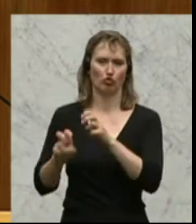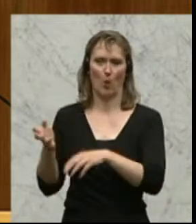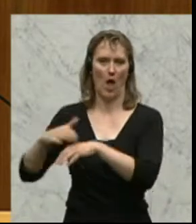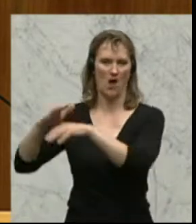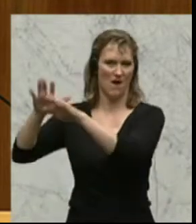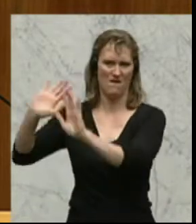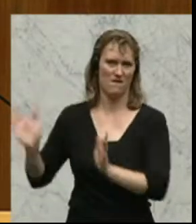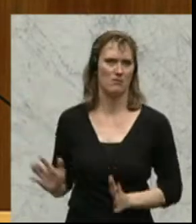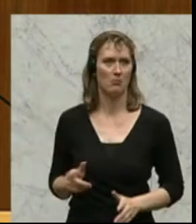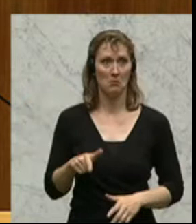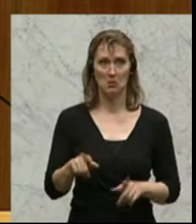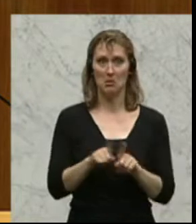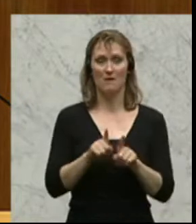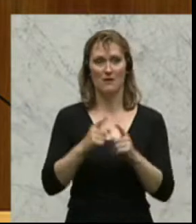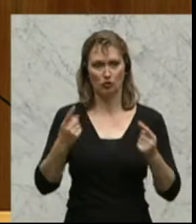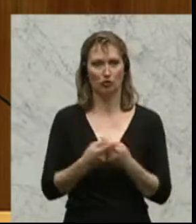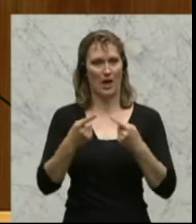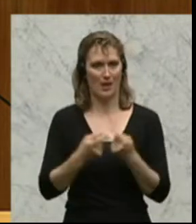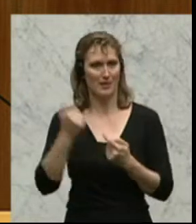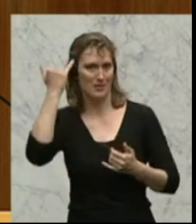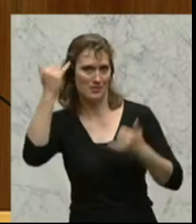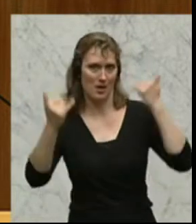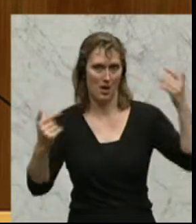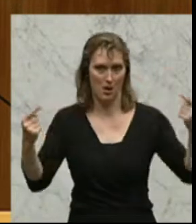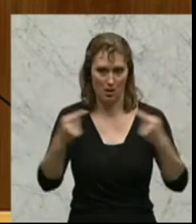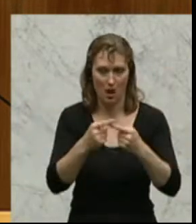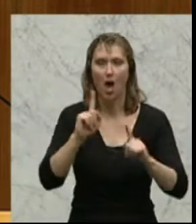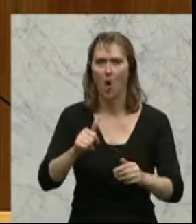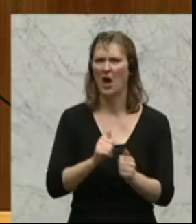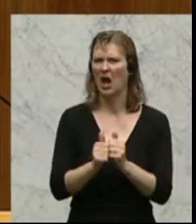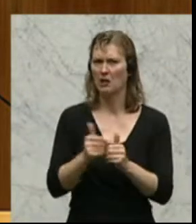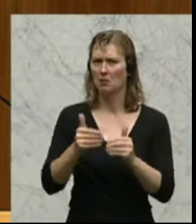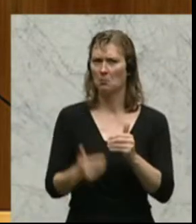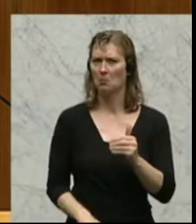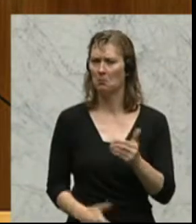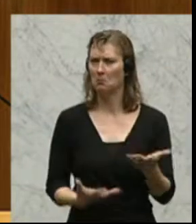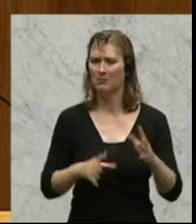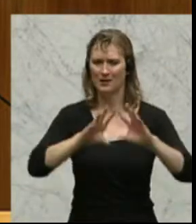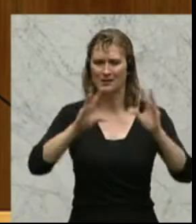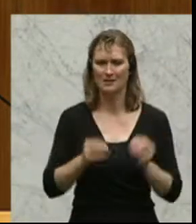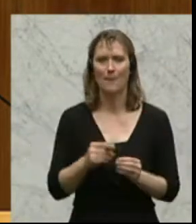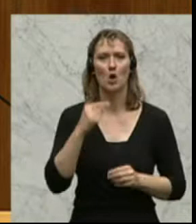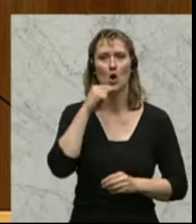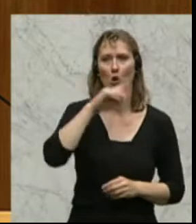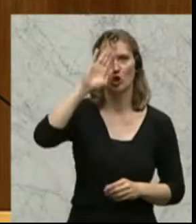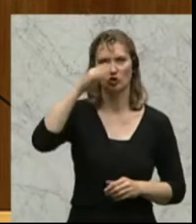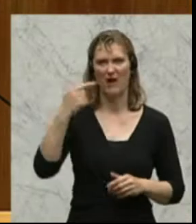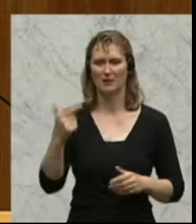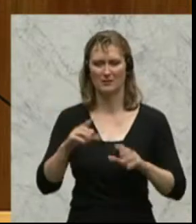nur ein ideologisches Problem, sondern ein rechnerisches Problem. Die Summen von Rot und Schwarz klaffen um